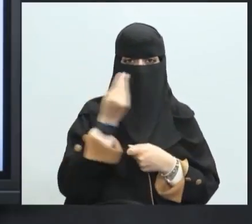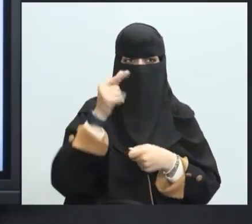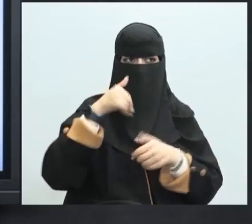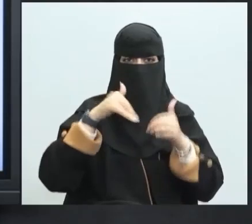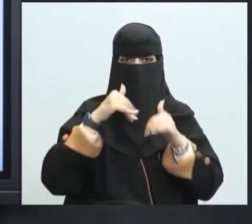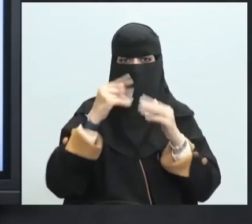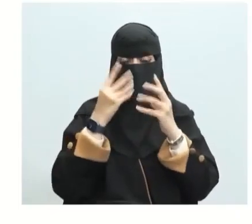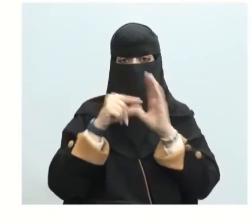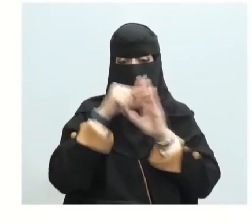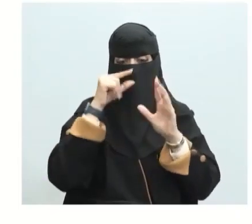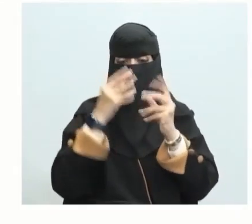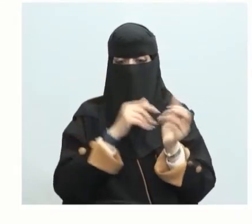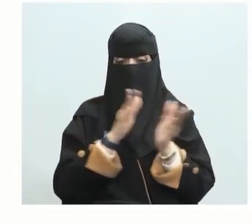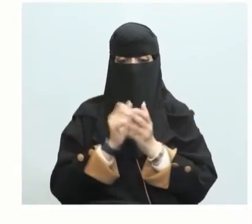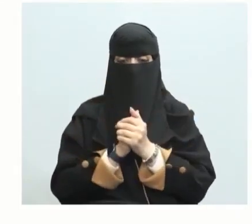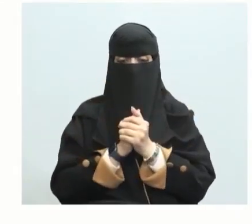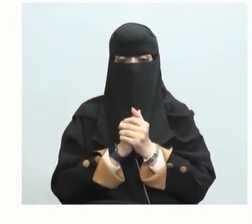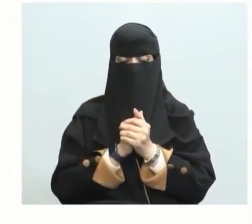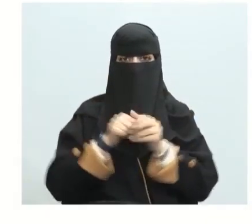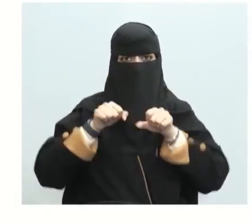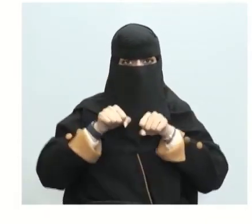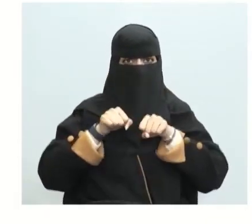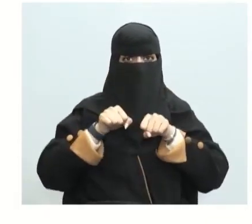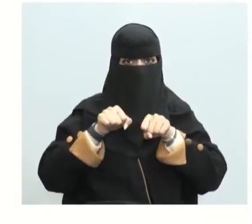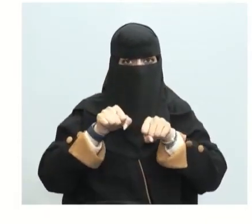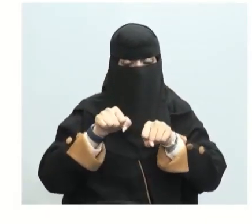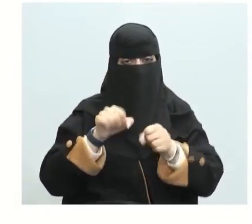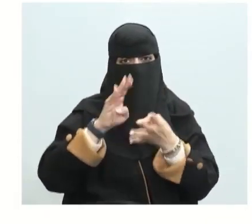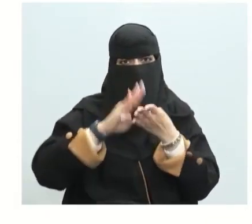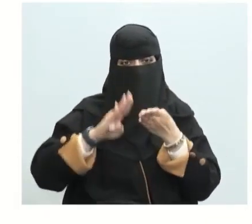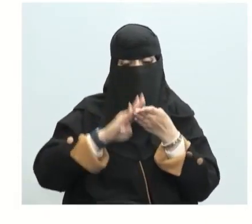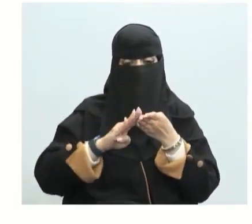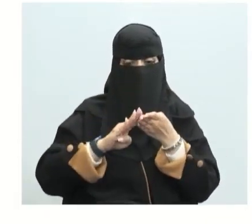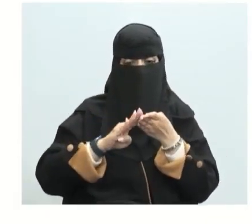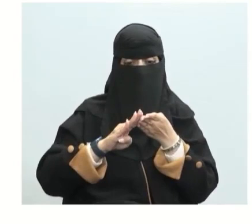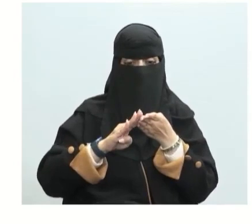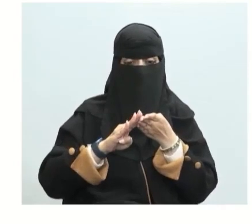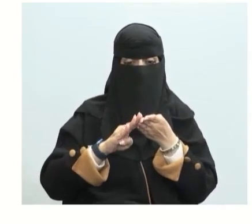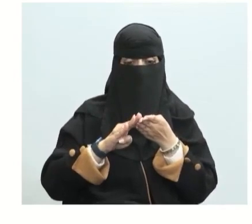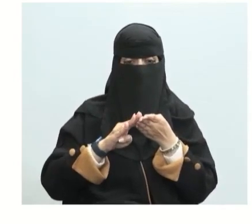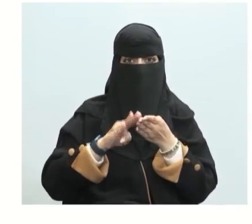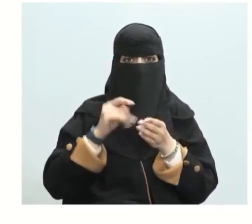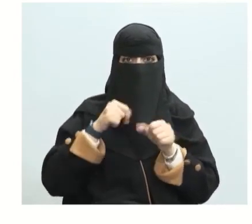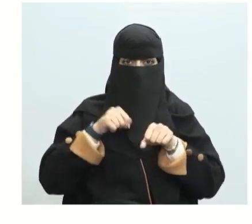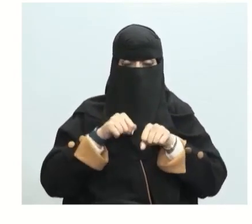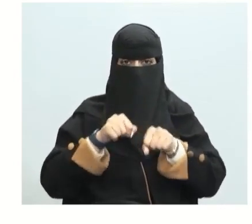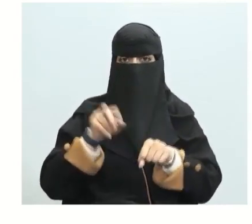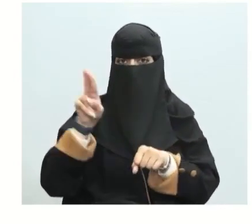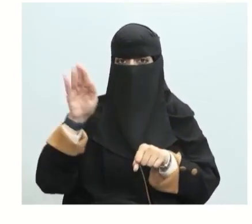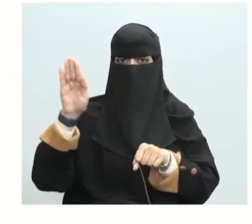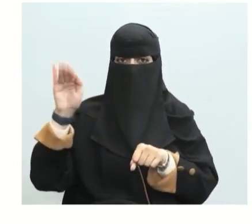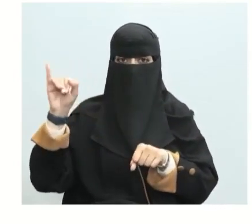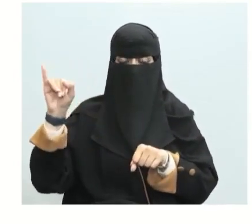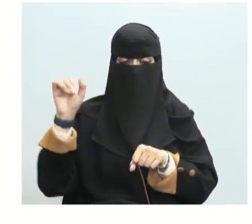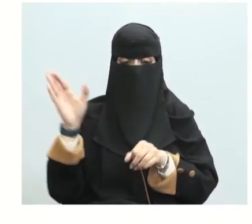عنوان مناسب نذكر مثلا ولاحظ هنا العنوان قصير جذاب دال على الموضوع نقول مثلا عربات